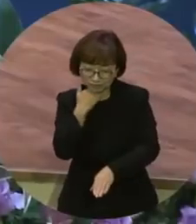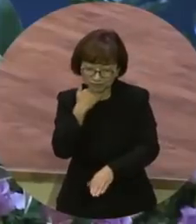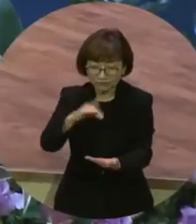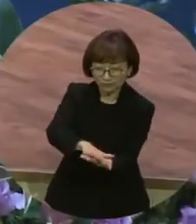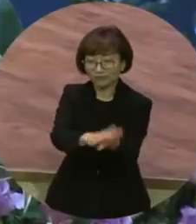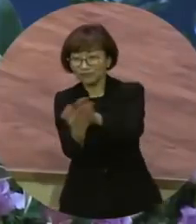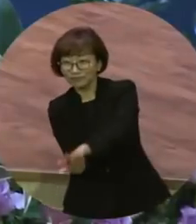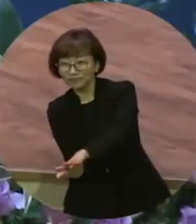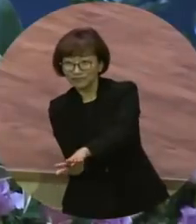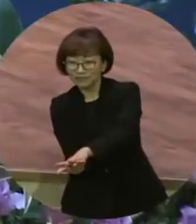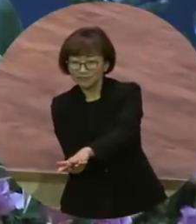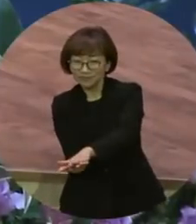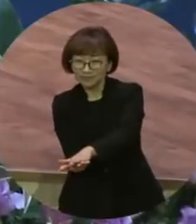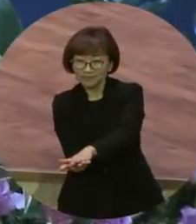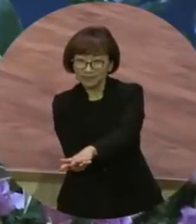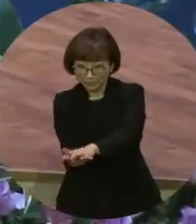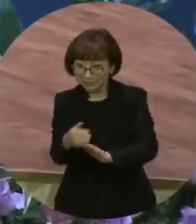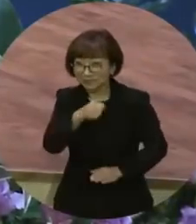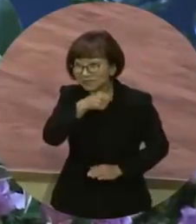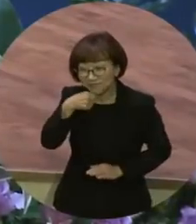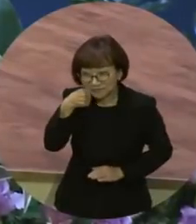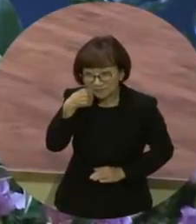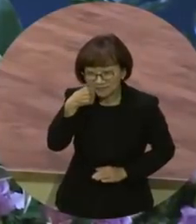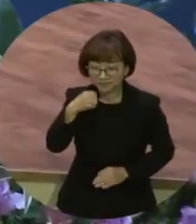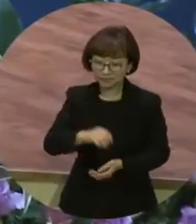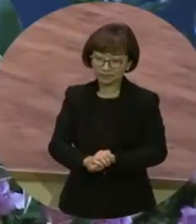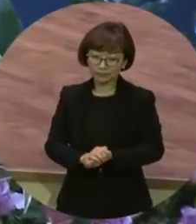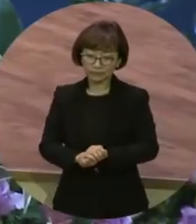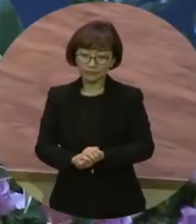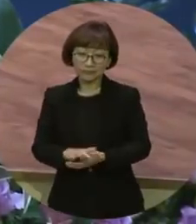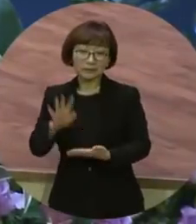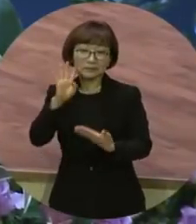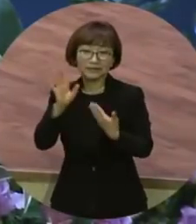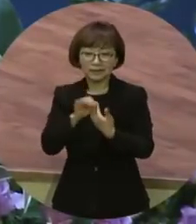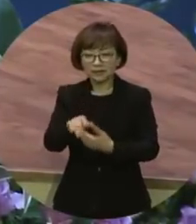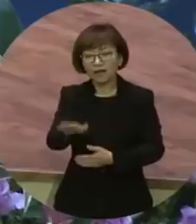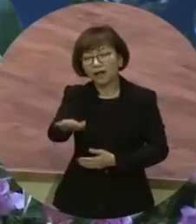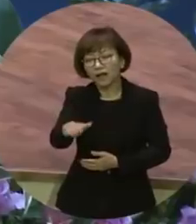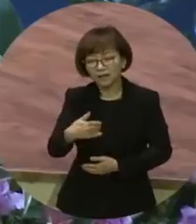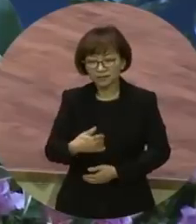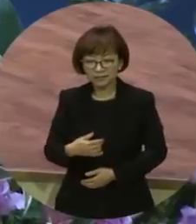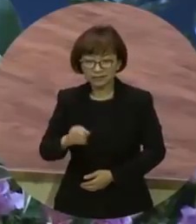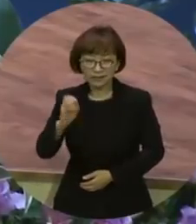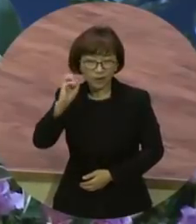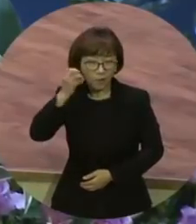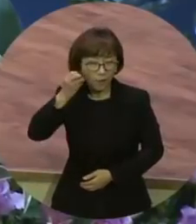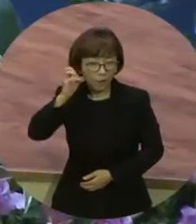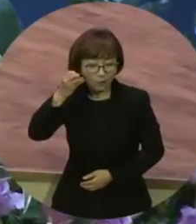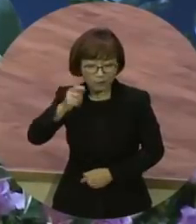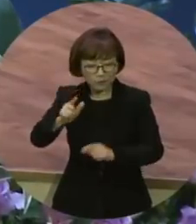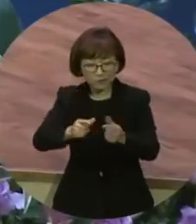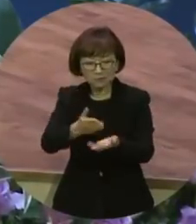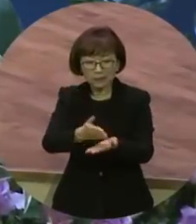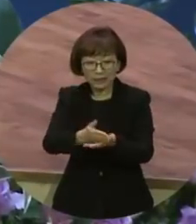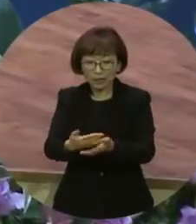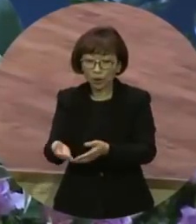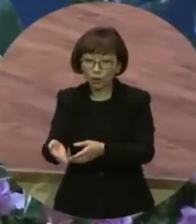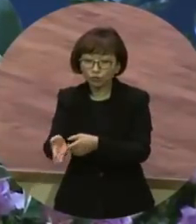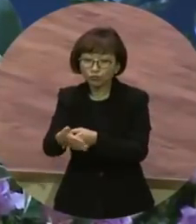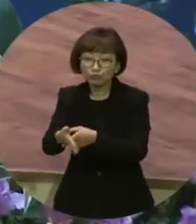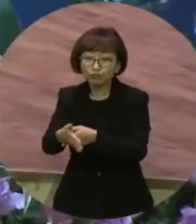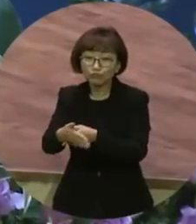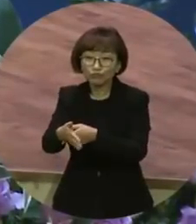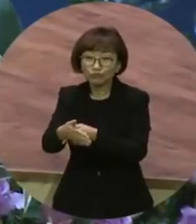붕어빵 모양으로 만들어주세요라고 아무리 간절하게 빌어도 절대 안 내요. 아무리 열정적으로 간절히 붕어빵 모양으로